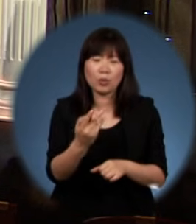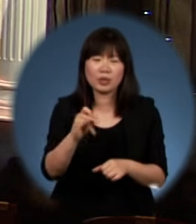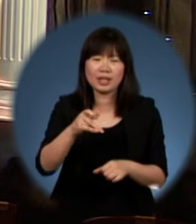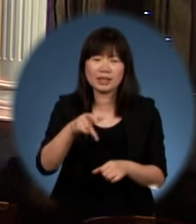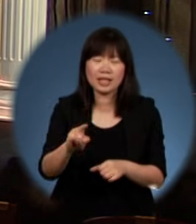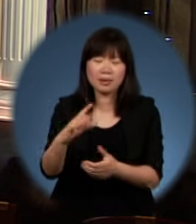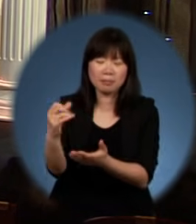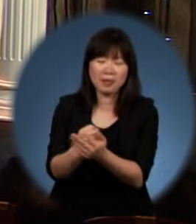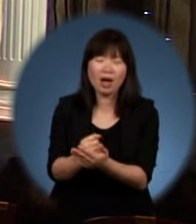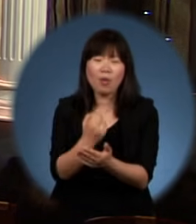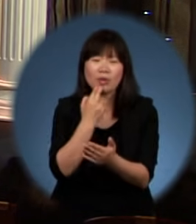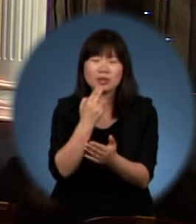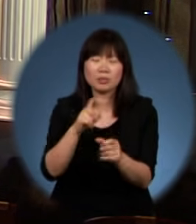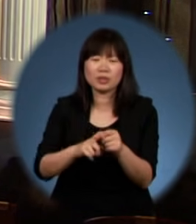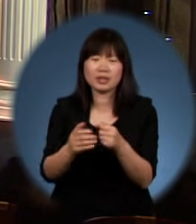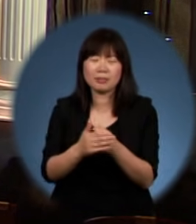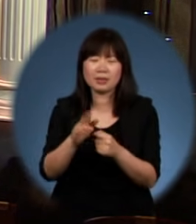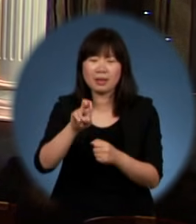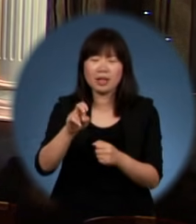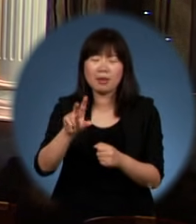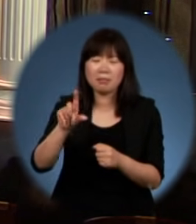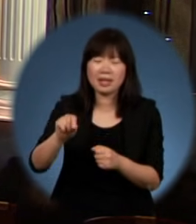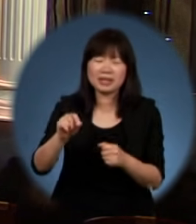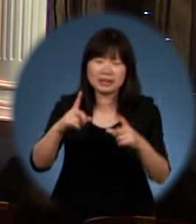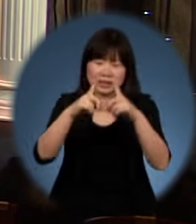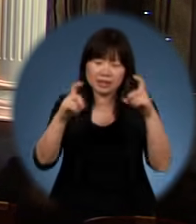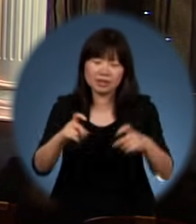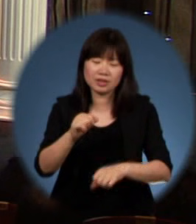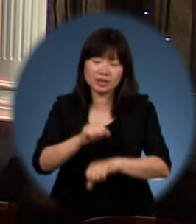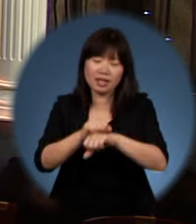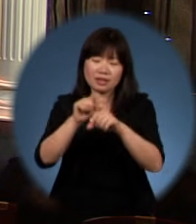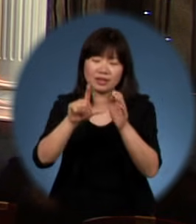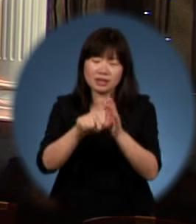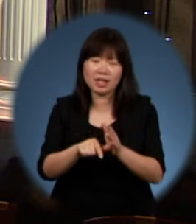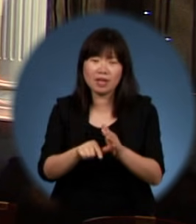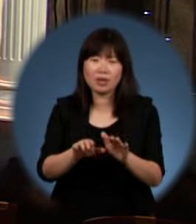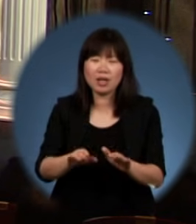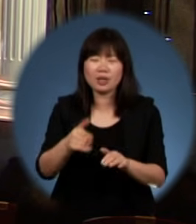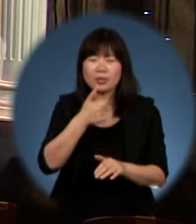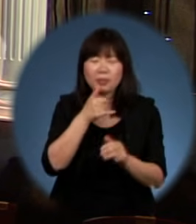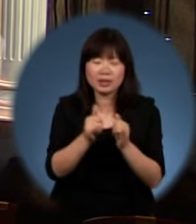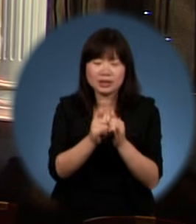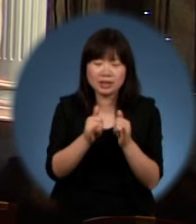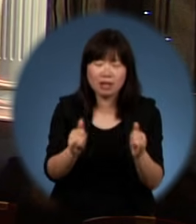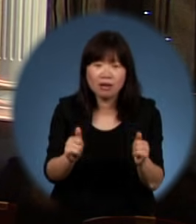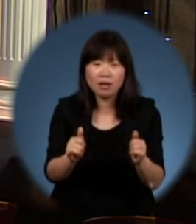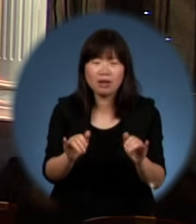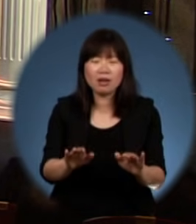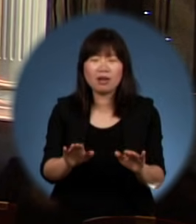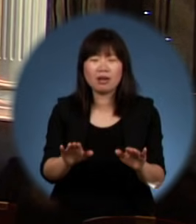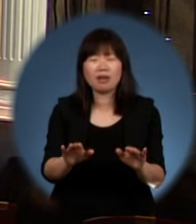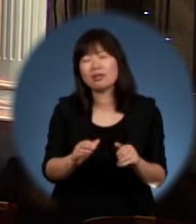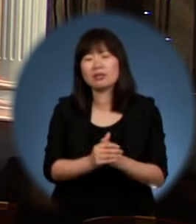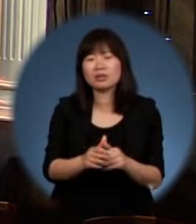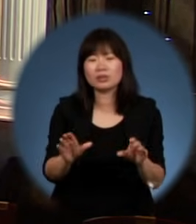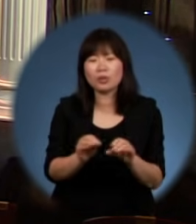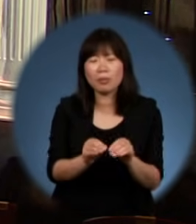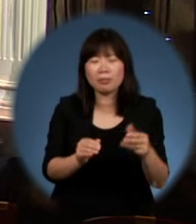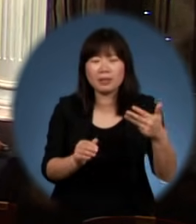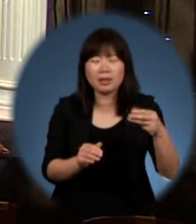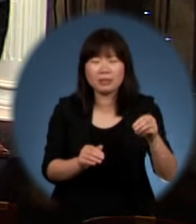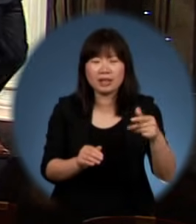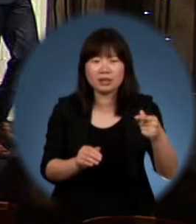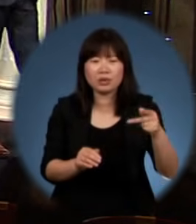받아들이지 않게 해서 말 이 세상을 쌀 바로 그 시점에 뭐 마 사람들은 요 총 8만